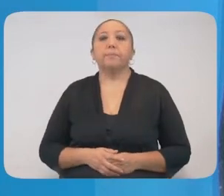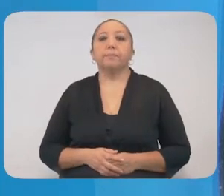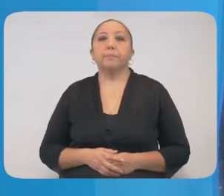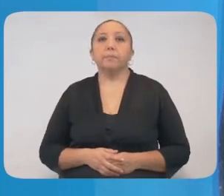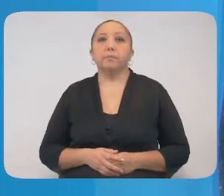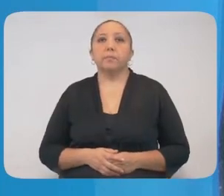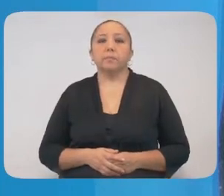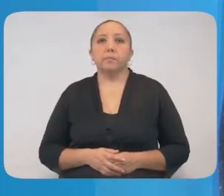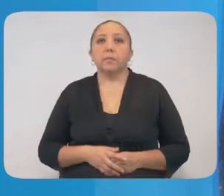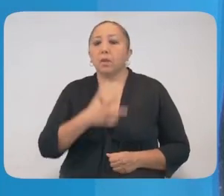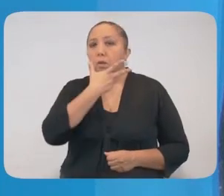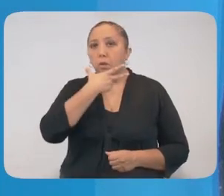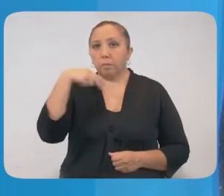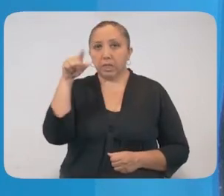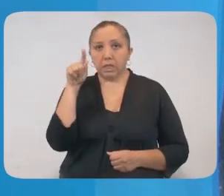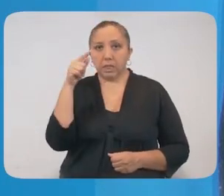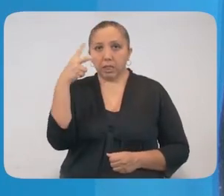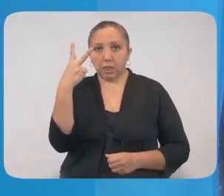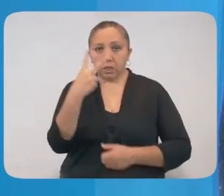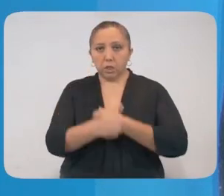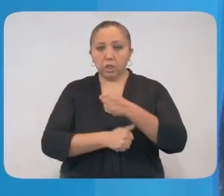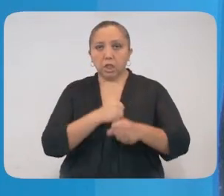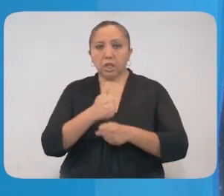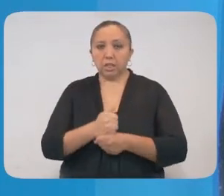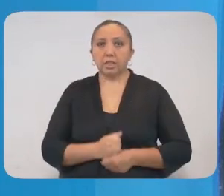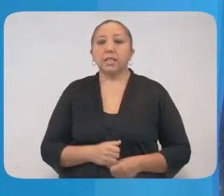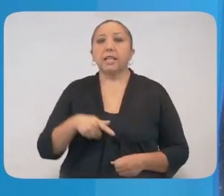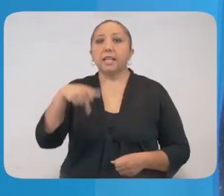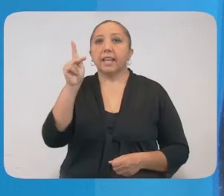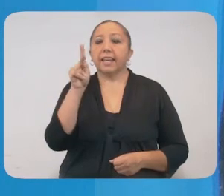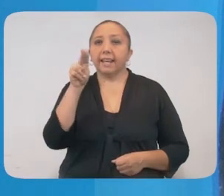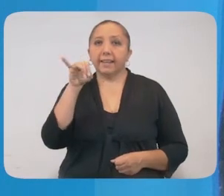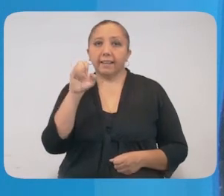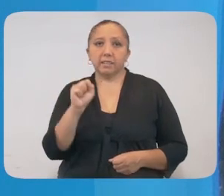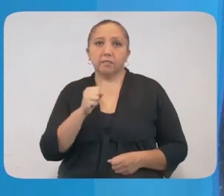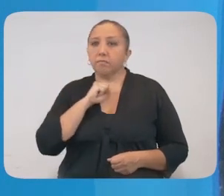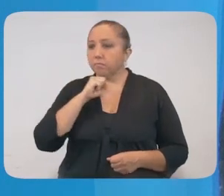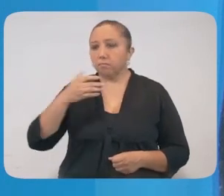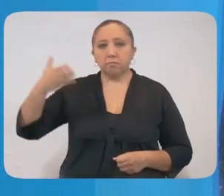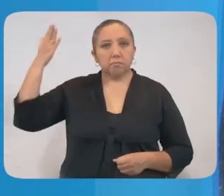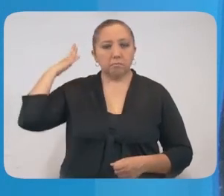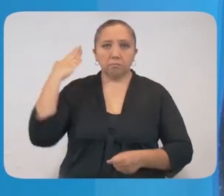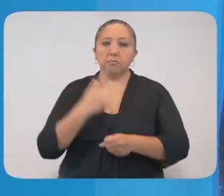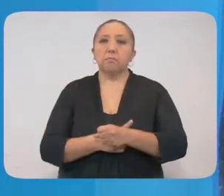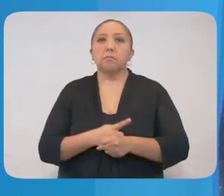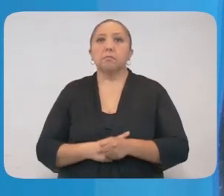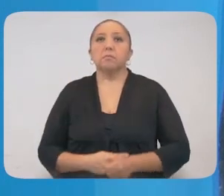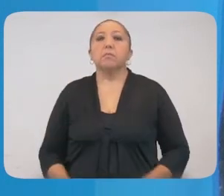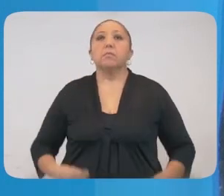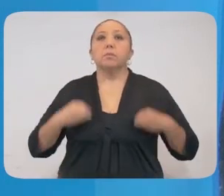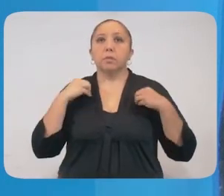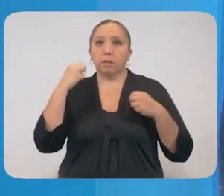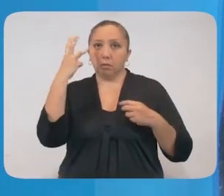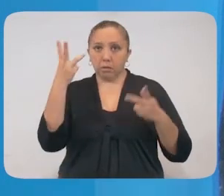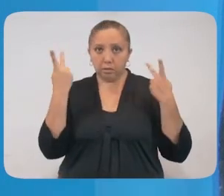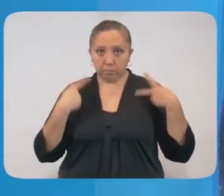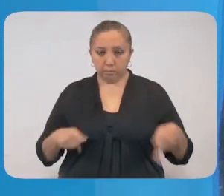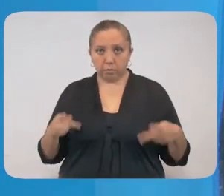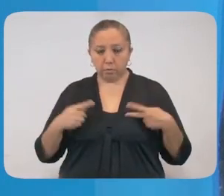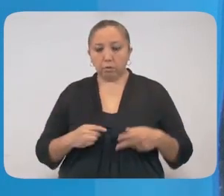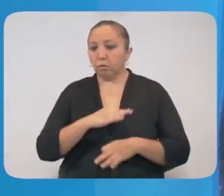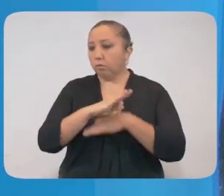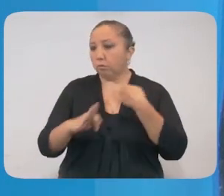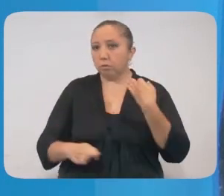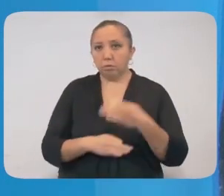kalano humpuli hospital uhabile mako baichil humpel winal tak 94 haptio sáansamaltun kun tumben kunsbi letie